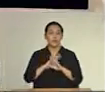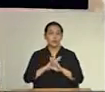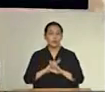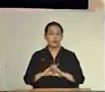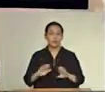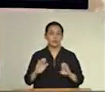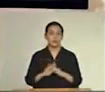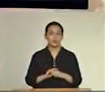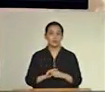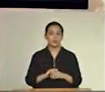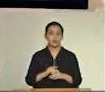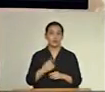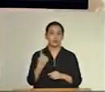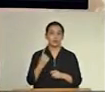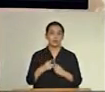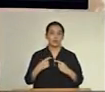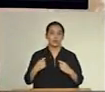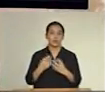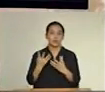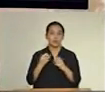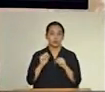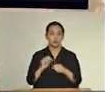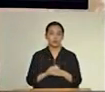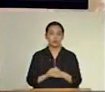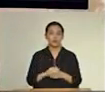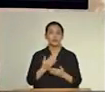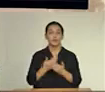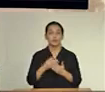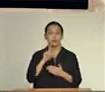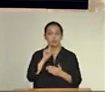Ya'ni biror bir tirik organizmni olishimiz mumkin. Biror bir qushni.